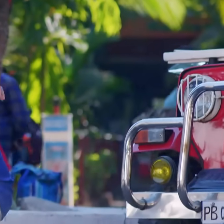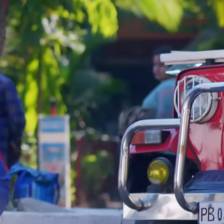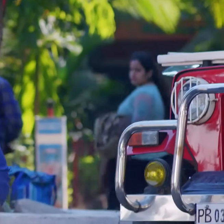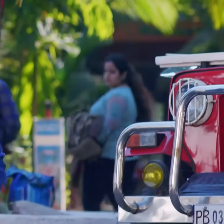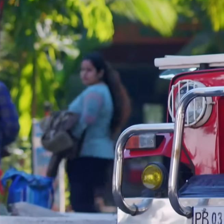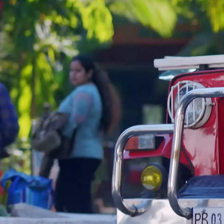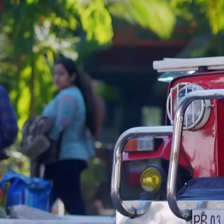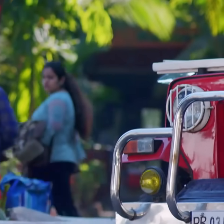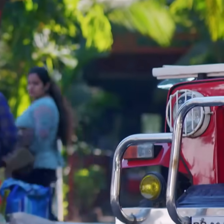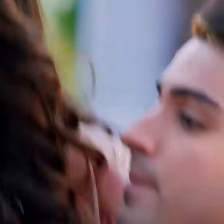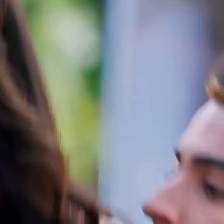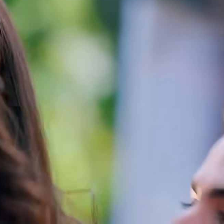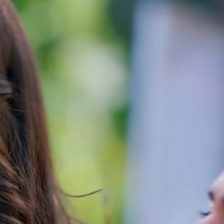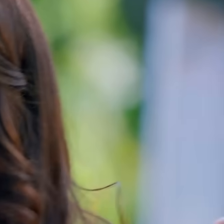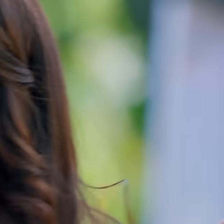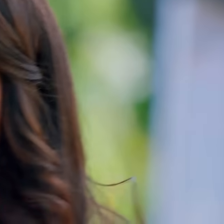अरे